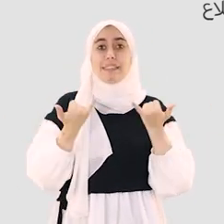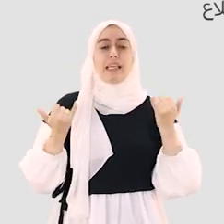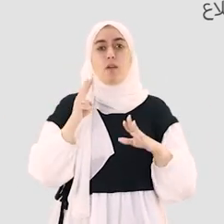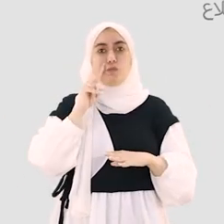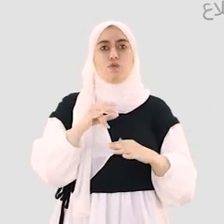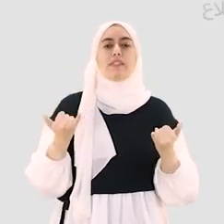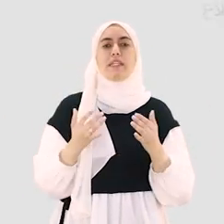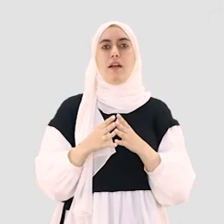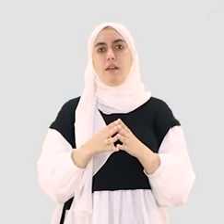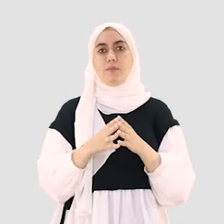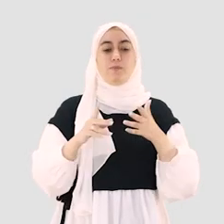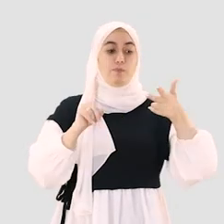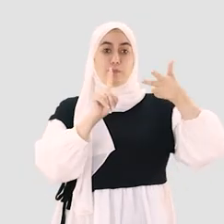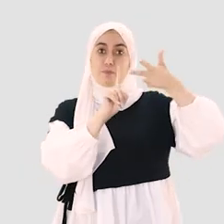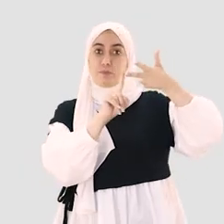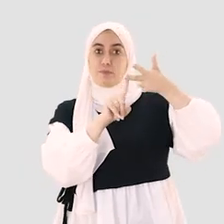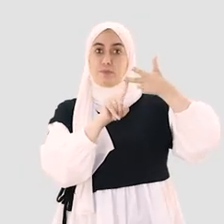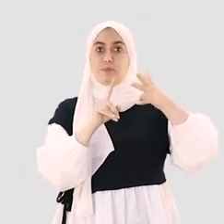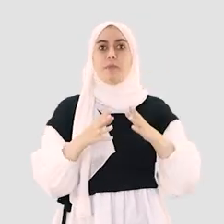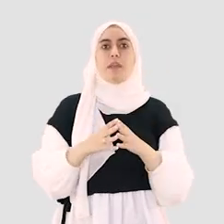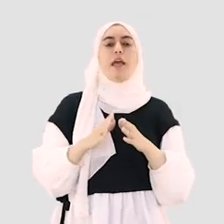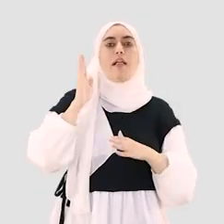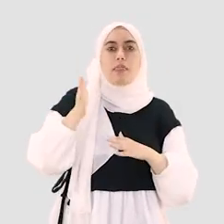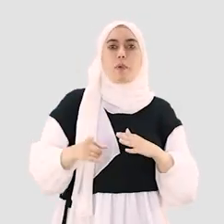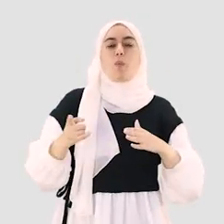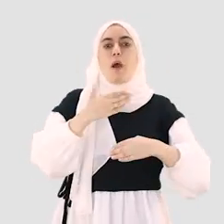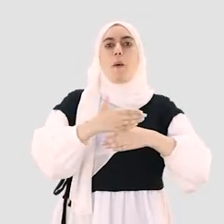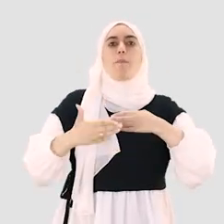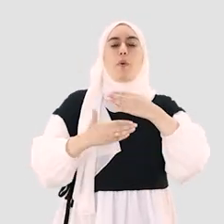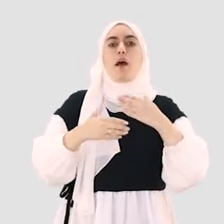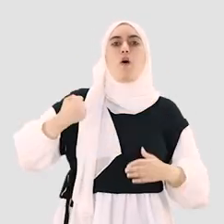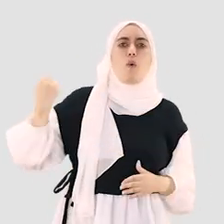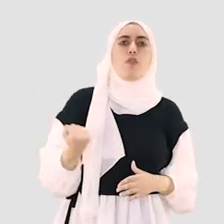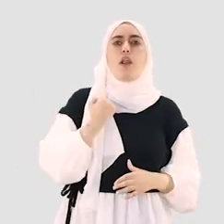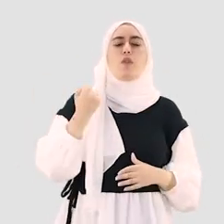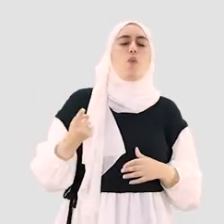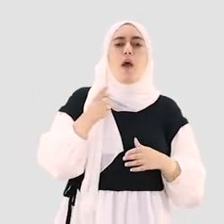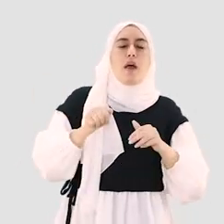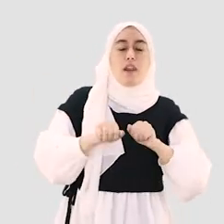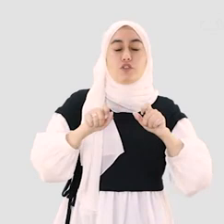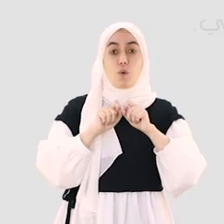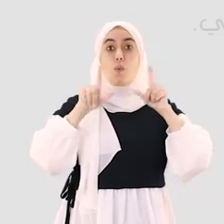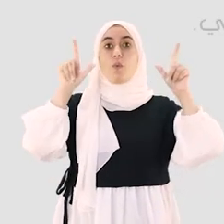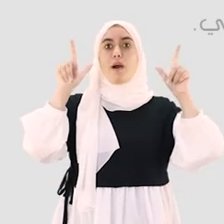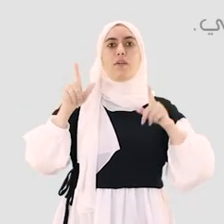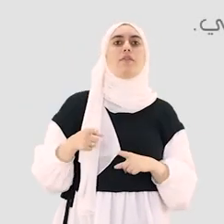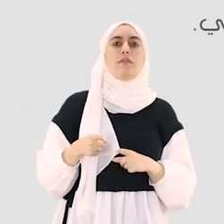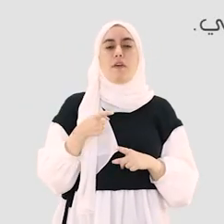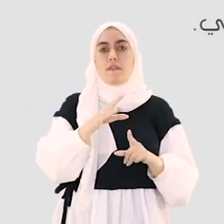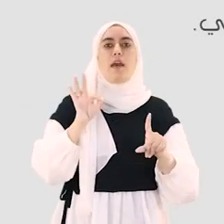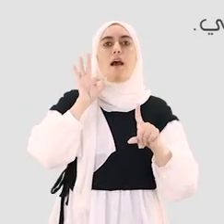مضامينها المحور الثالث التمكين وبناء القدرات ونشر الوعي